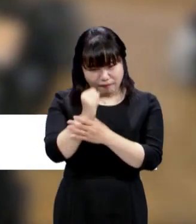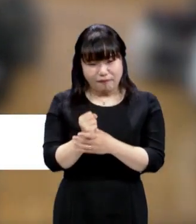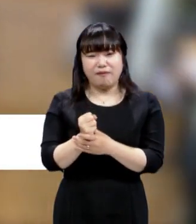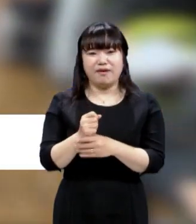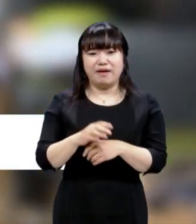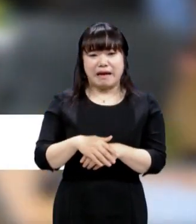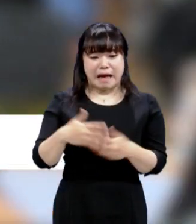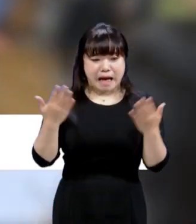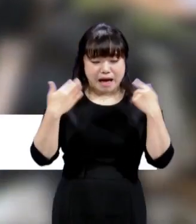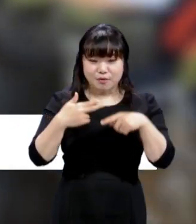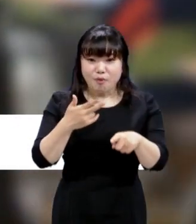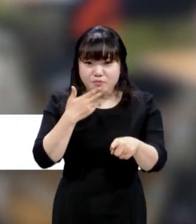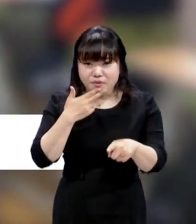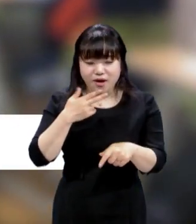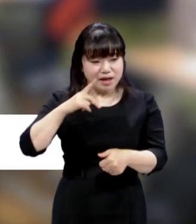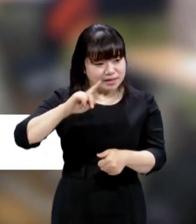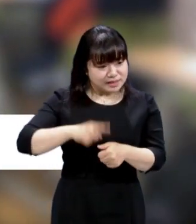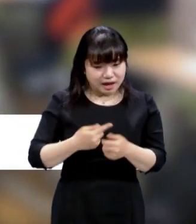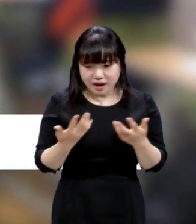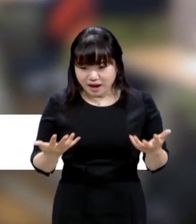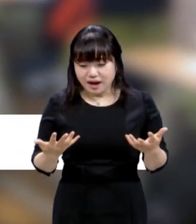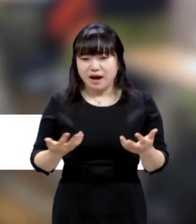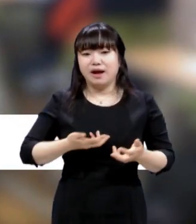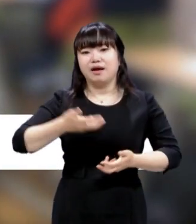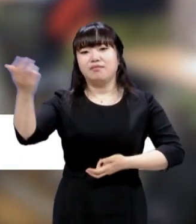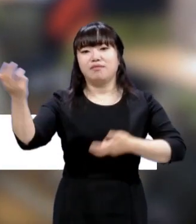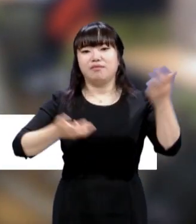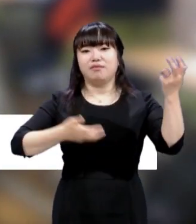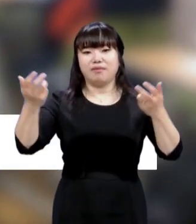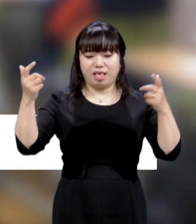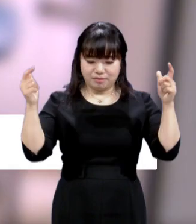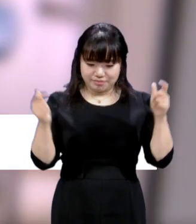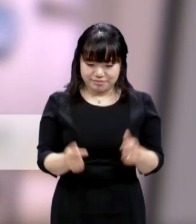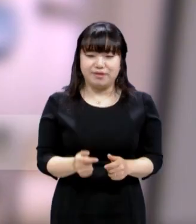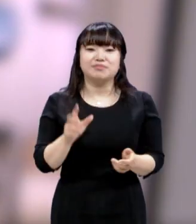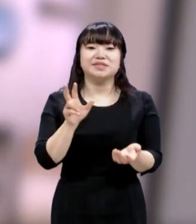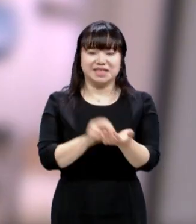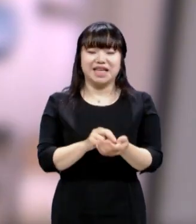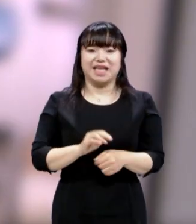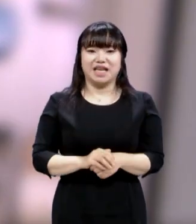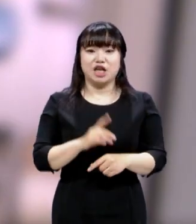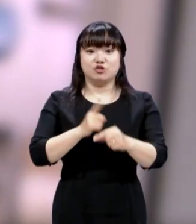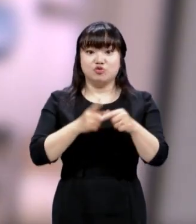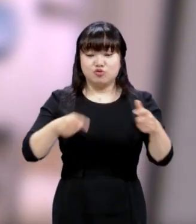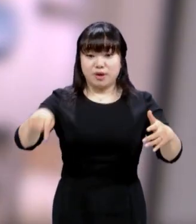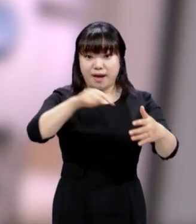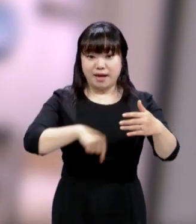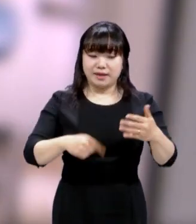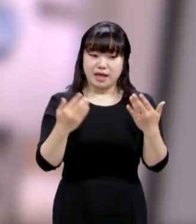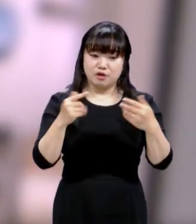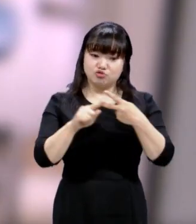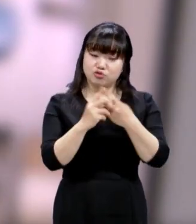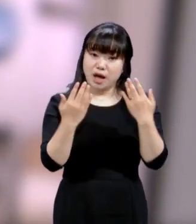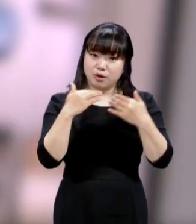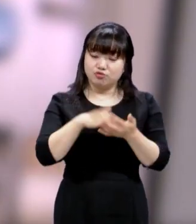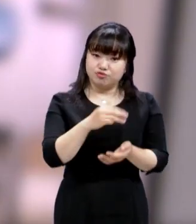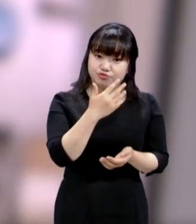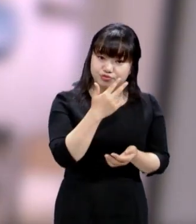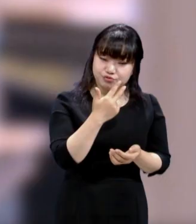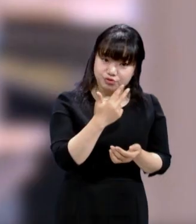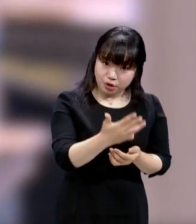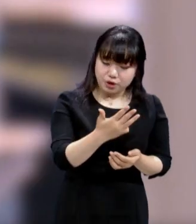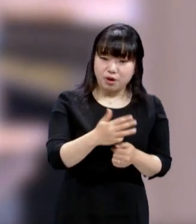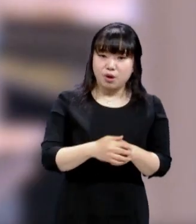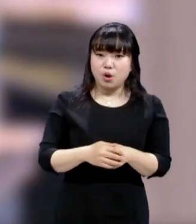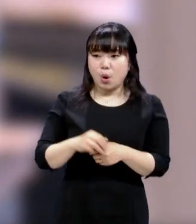익히면서 인구 감소가 교육이 없건 마저 열악하게 만들고 있기 때문입니다 중구 관내 중학교 는 8곳 고등학교로 가면 1